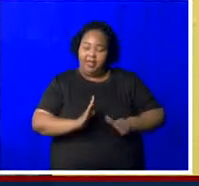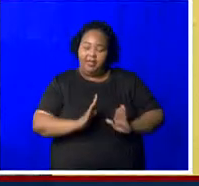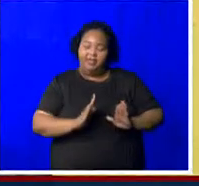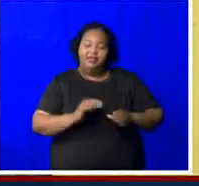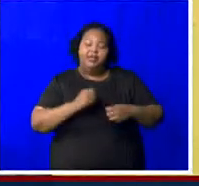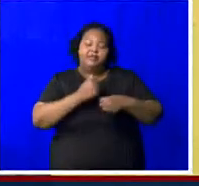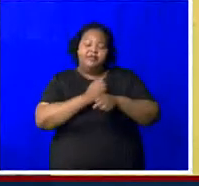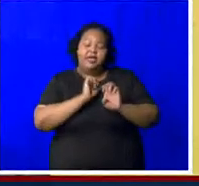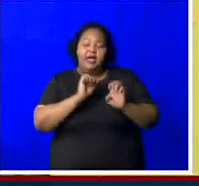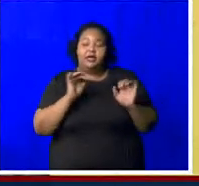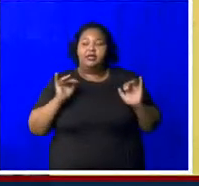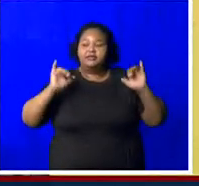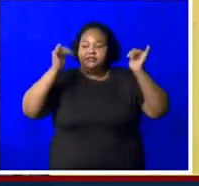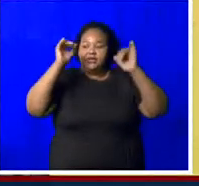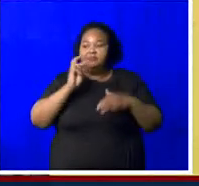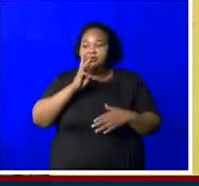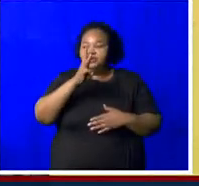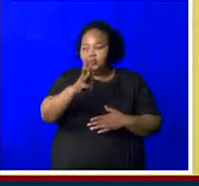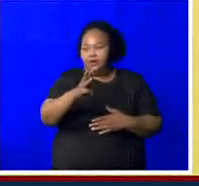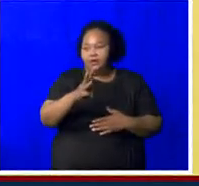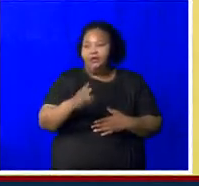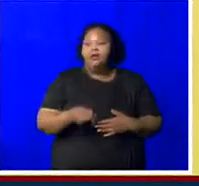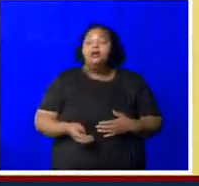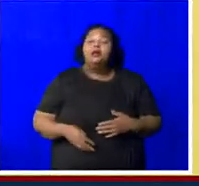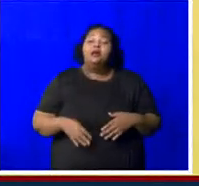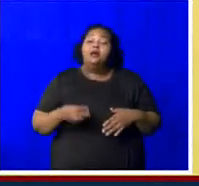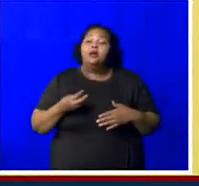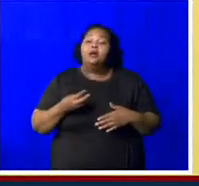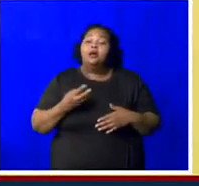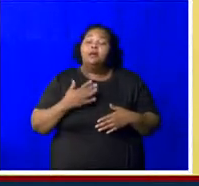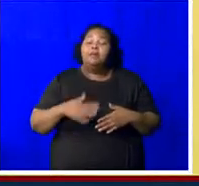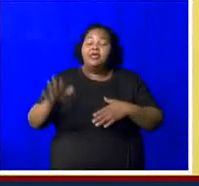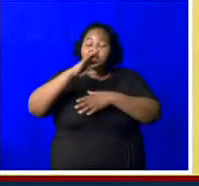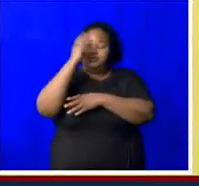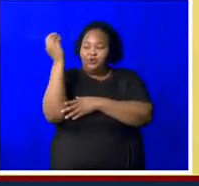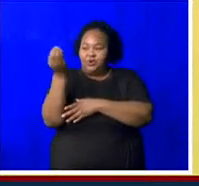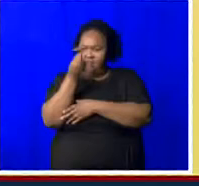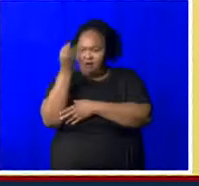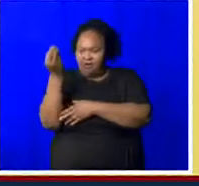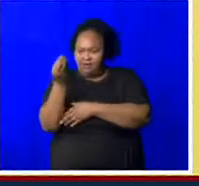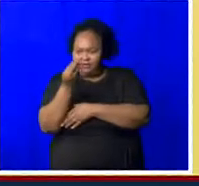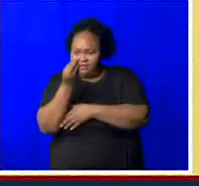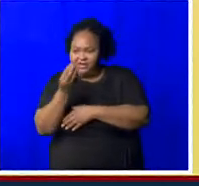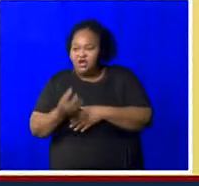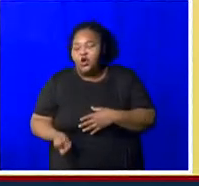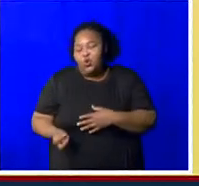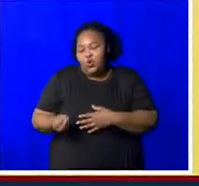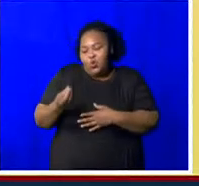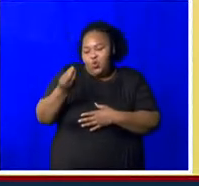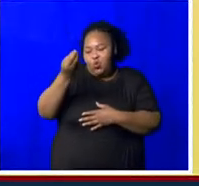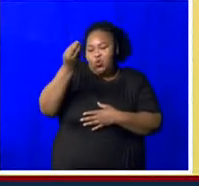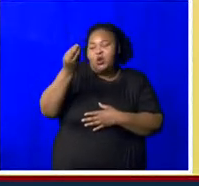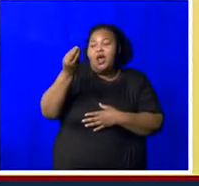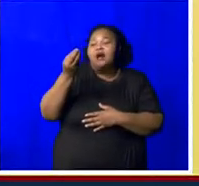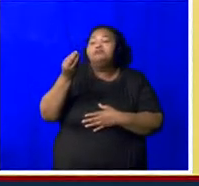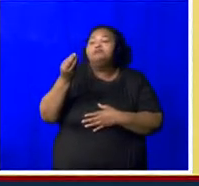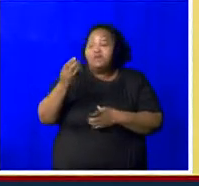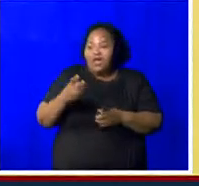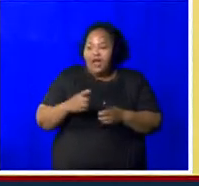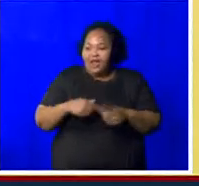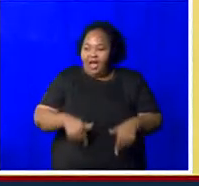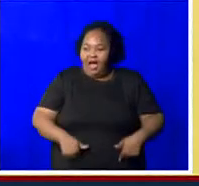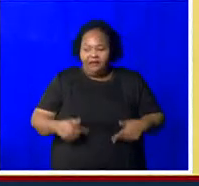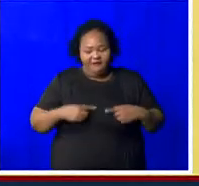ukhule uzudle etinyoni tebatukulukati bakuhalalisa engwenyameni uthi awu